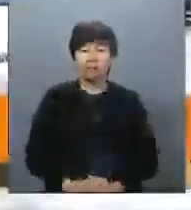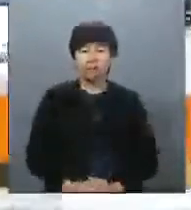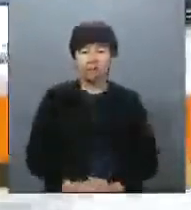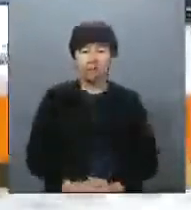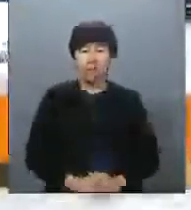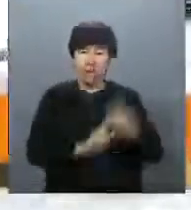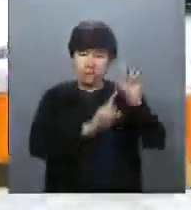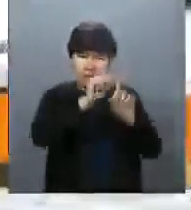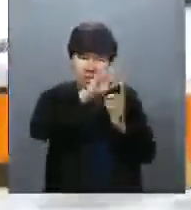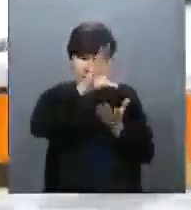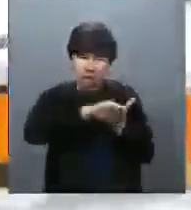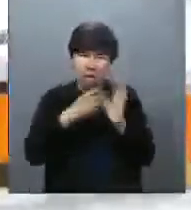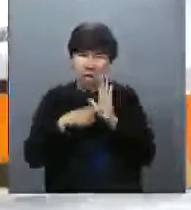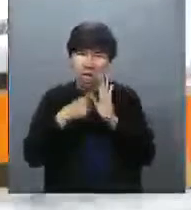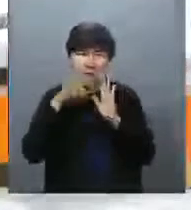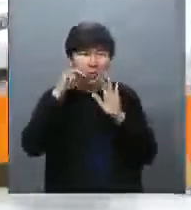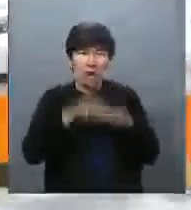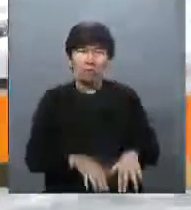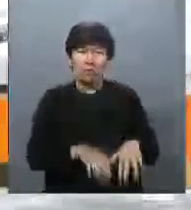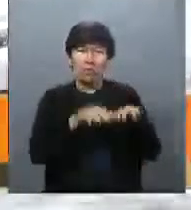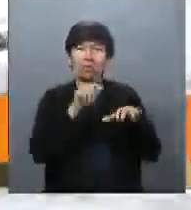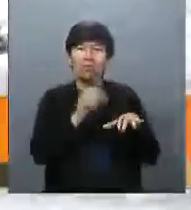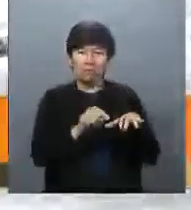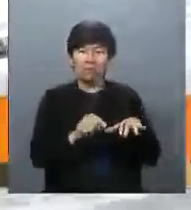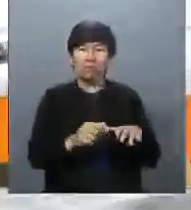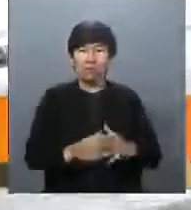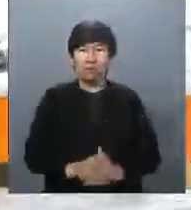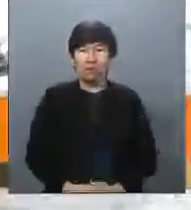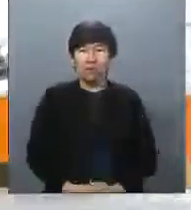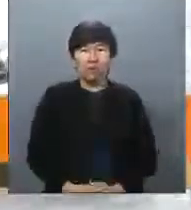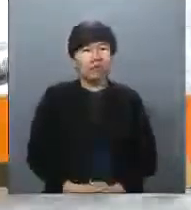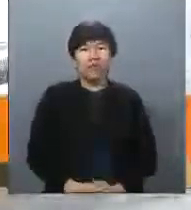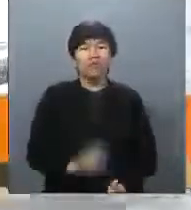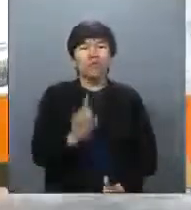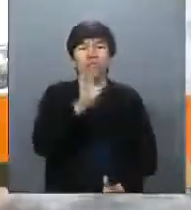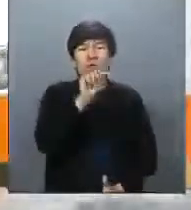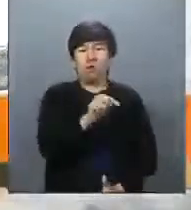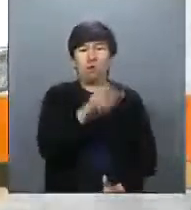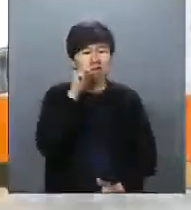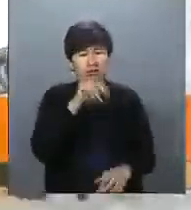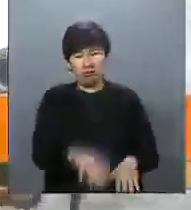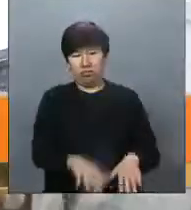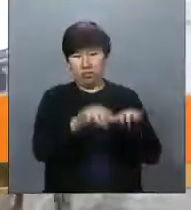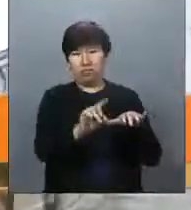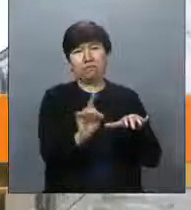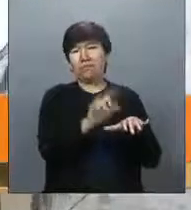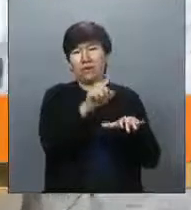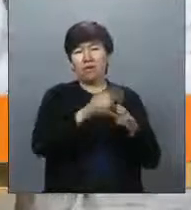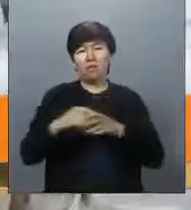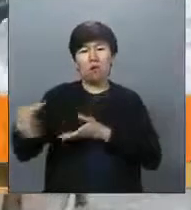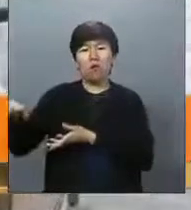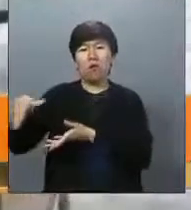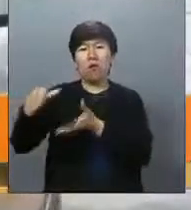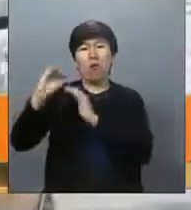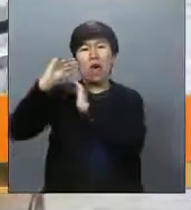าสาเหตุที่น้ำท่วมอยู่จุดนี้ก็เหลือเพียงแค่จุดเดียวก็บอกว่าน้ำท่วมมาจากคลองลาด